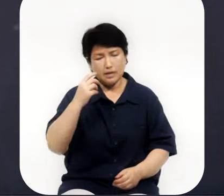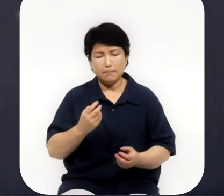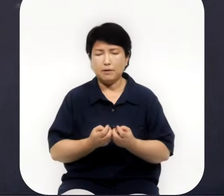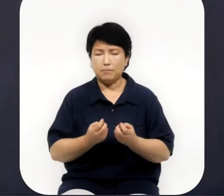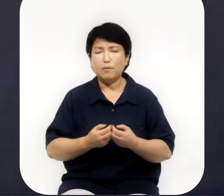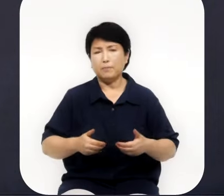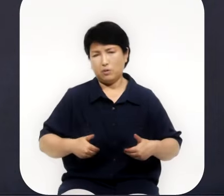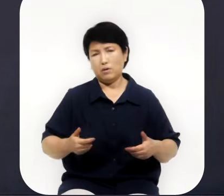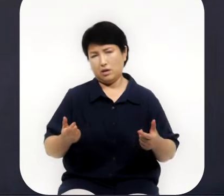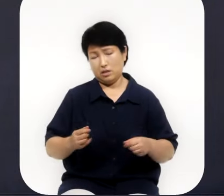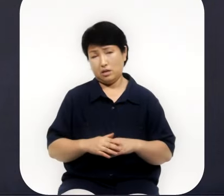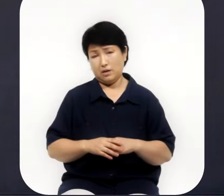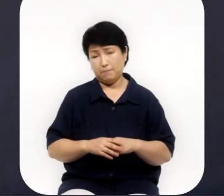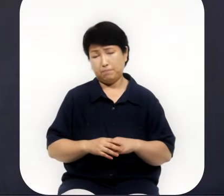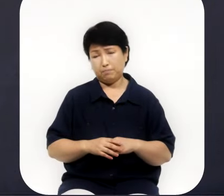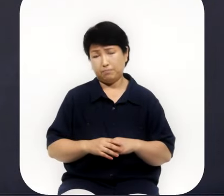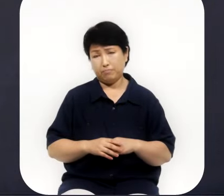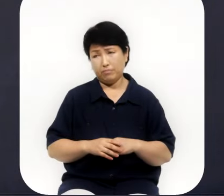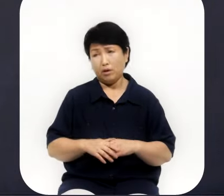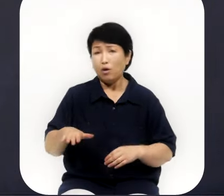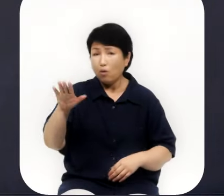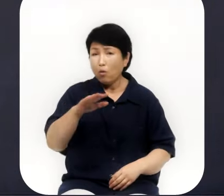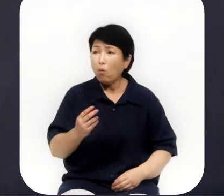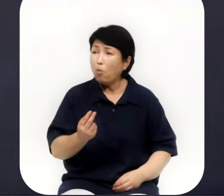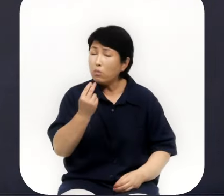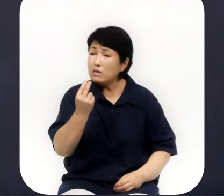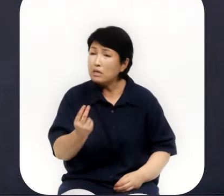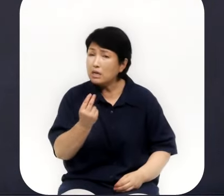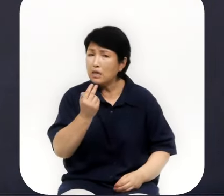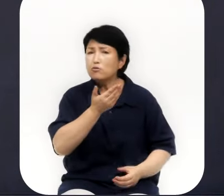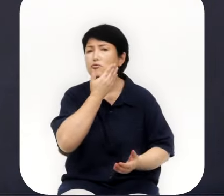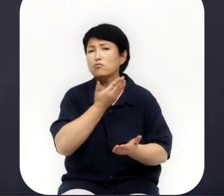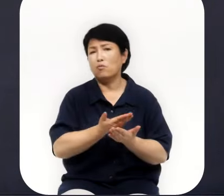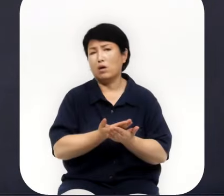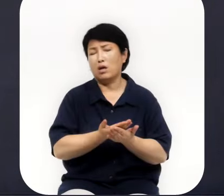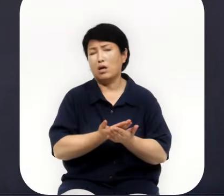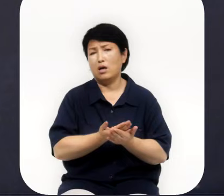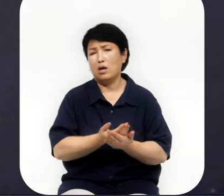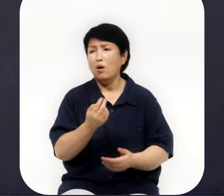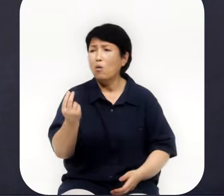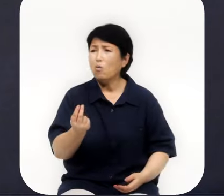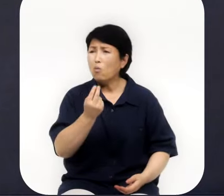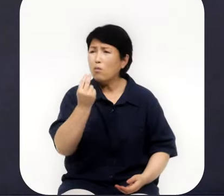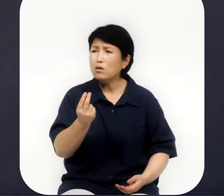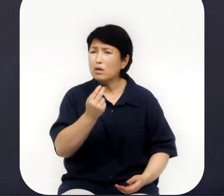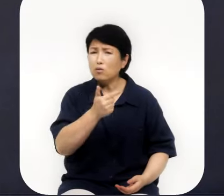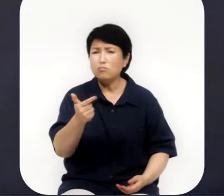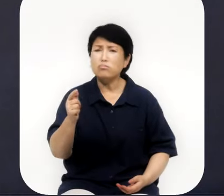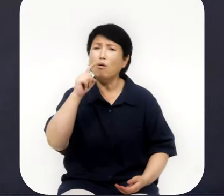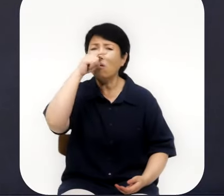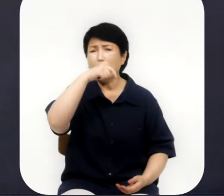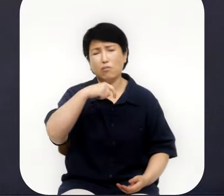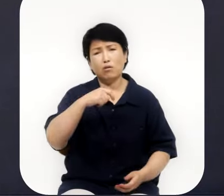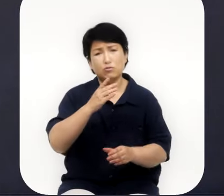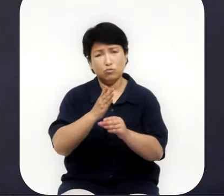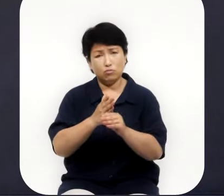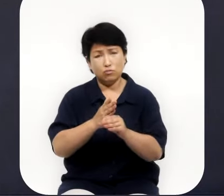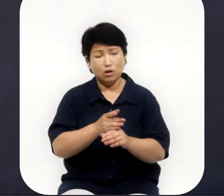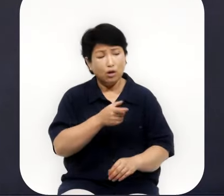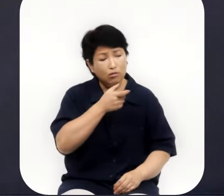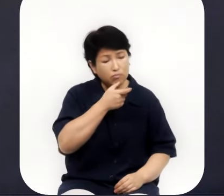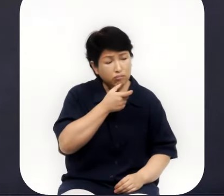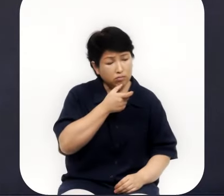이 공기가 우리 건강에 엄청나게 중요한데 공기를 계속 오염시키고 있잖아요. 물이